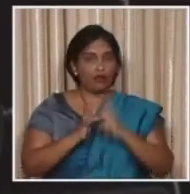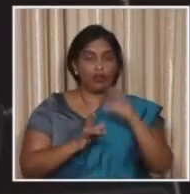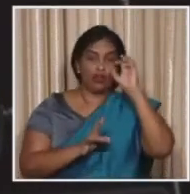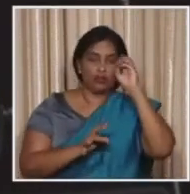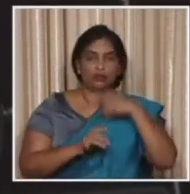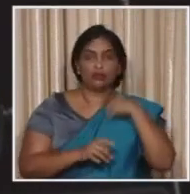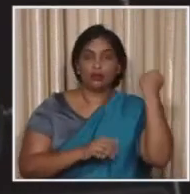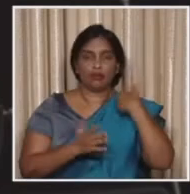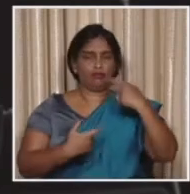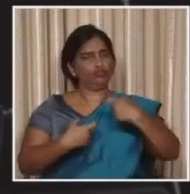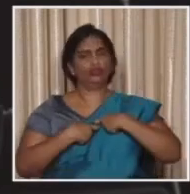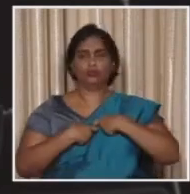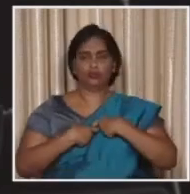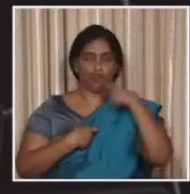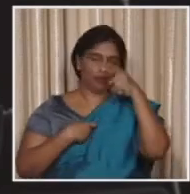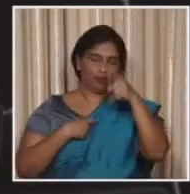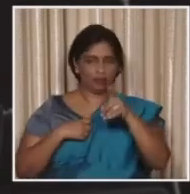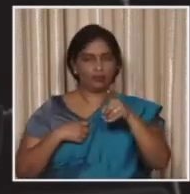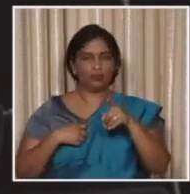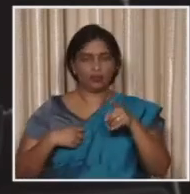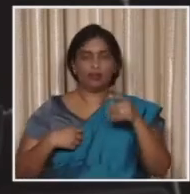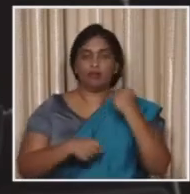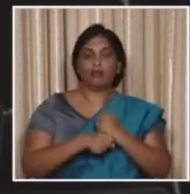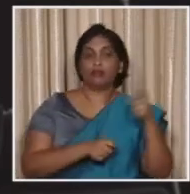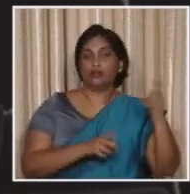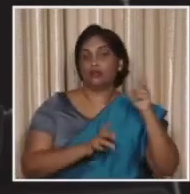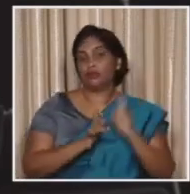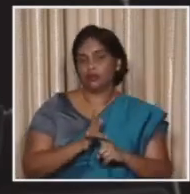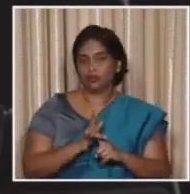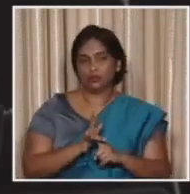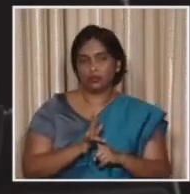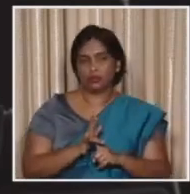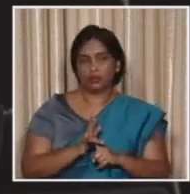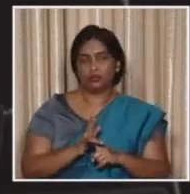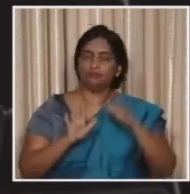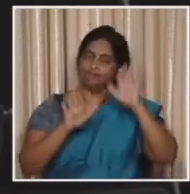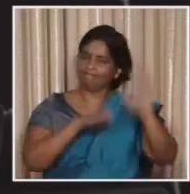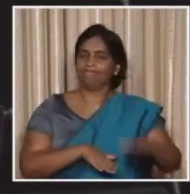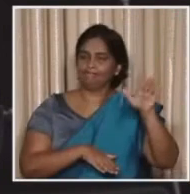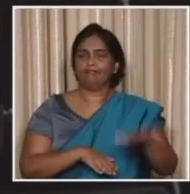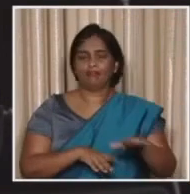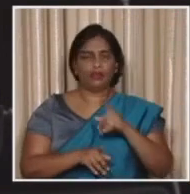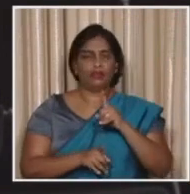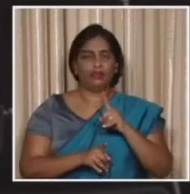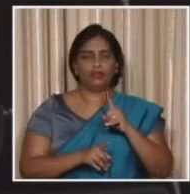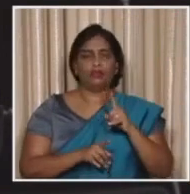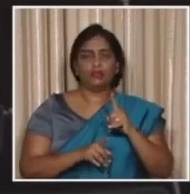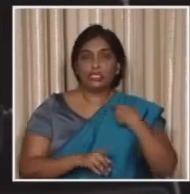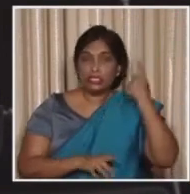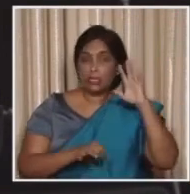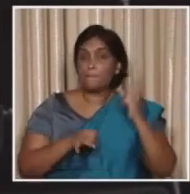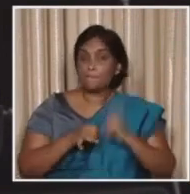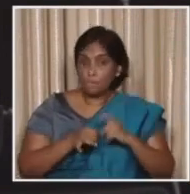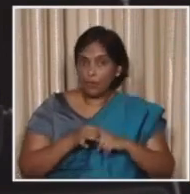අපේ කතා කිරීම නැත කරනවා. ඔබතුමා නෙවෙයි, ඔබතුමාට පොපොන ආණ්ඩුපක්ෂයේ ප්‍රධාන සංවිධායකතුමා ඔබතුමා අපි වාඩි කරනවා. ඒකට සමාන නිලධාරීත් සම්බන්ධයි. මම තමයි මගේ ප්‍රශ්නේ